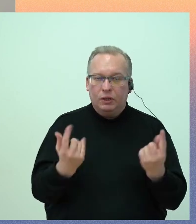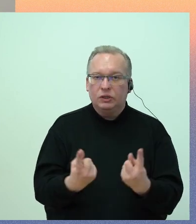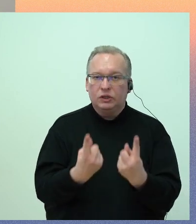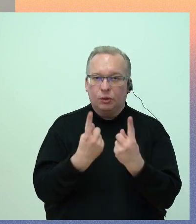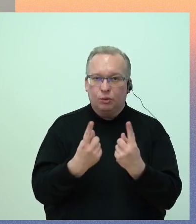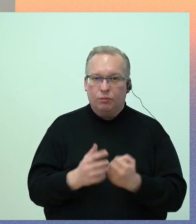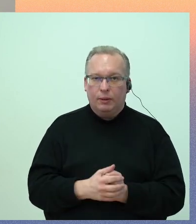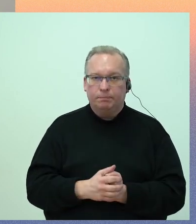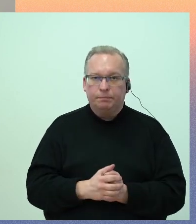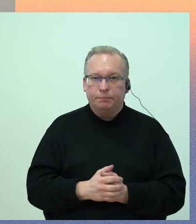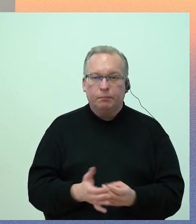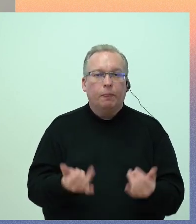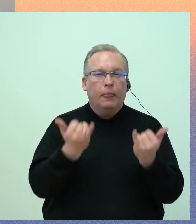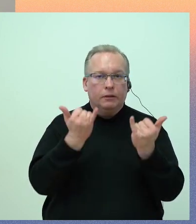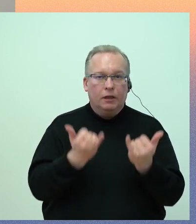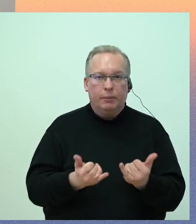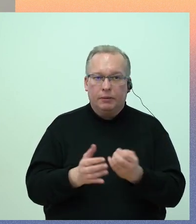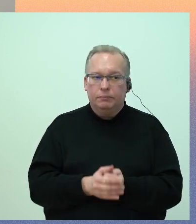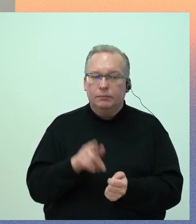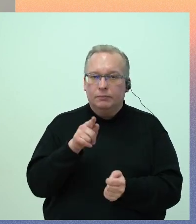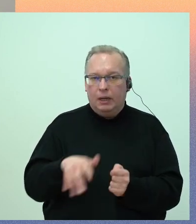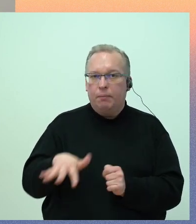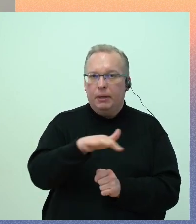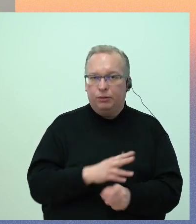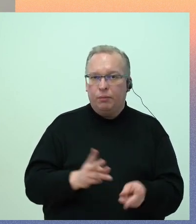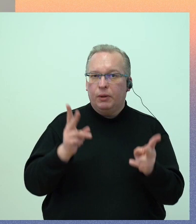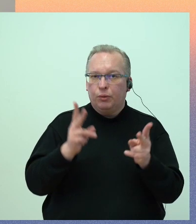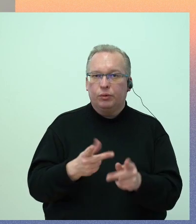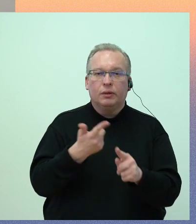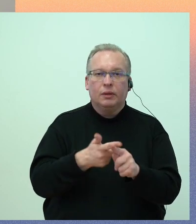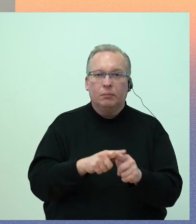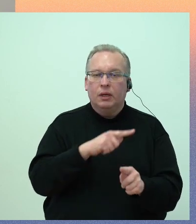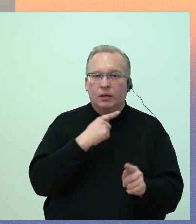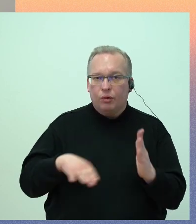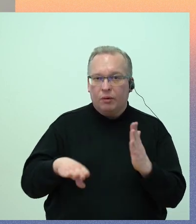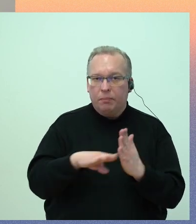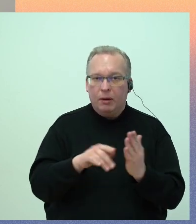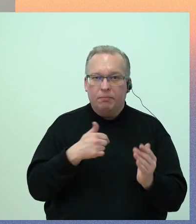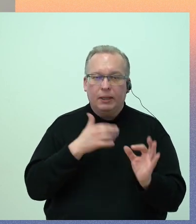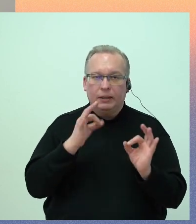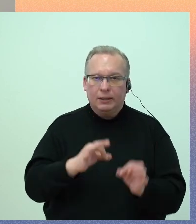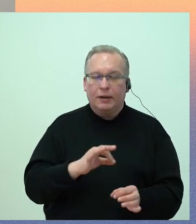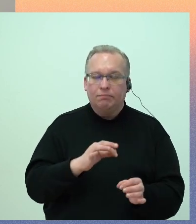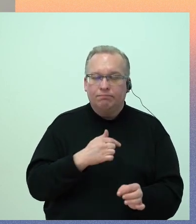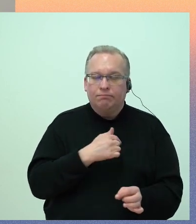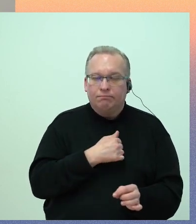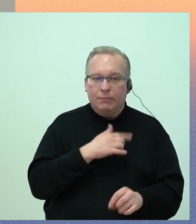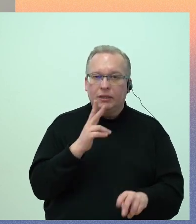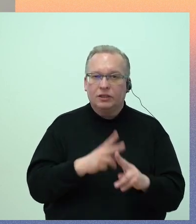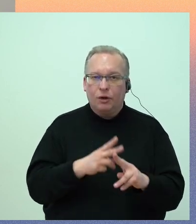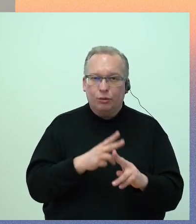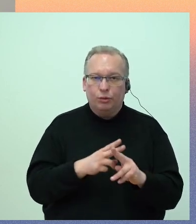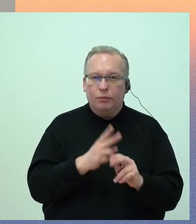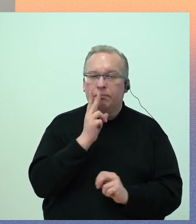saugumą. Dabar šiai bendruomeniai reikia labai daug pagalbos. Man iš tiesų skaudu matyti, kad